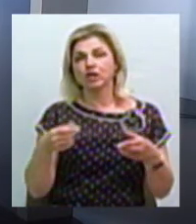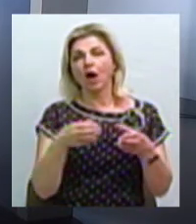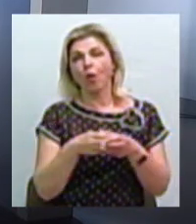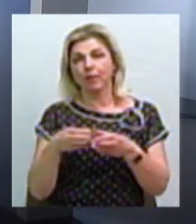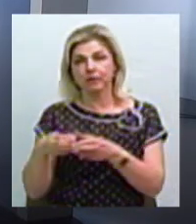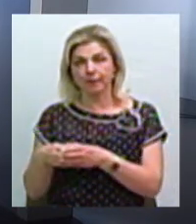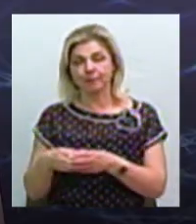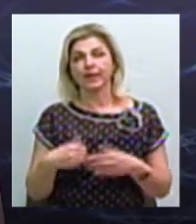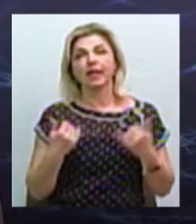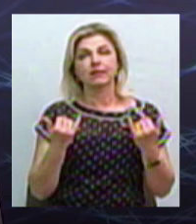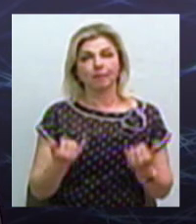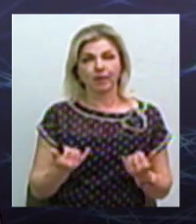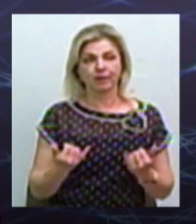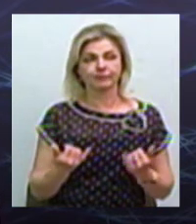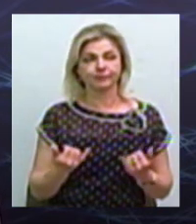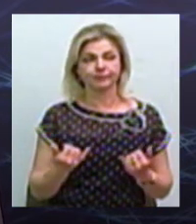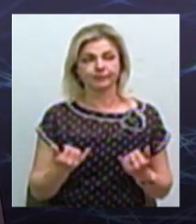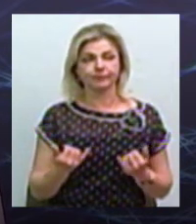відтепер